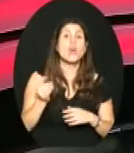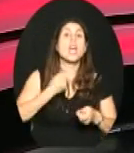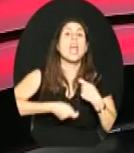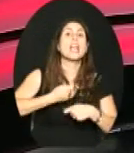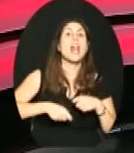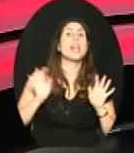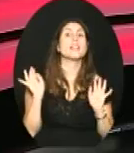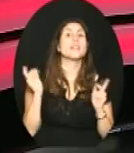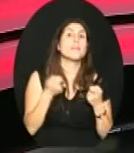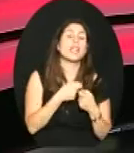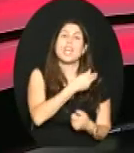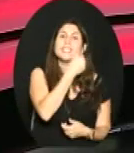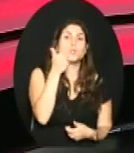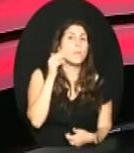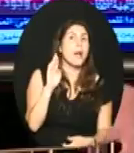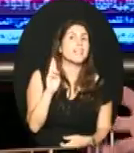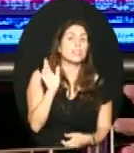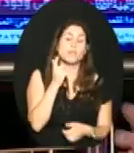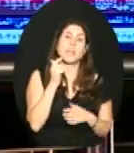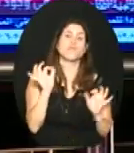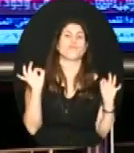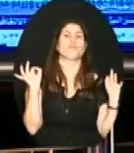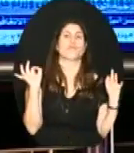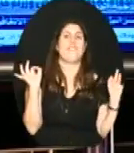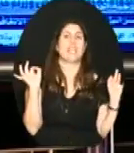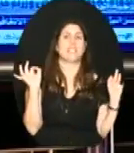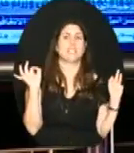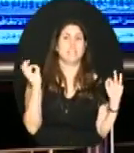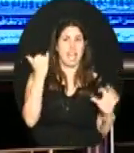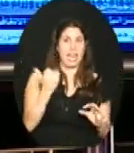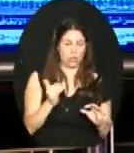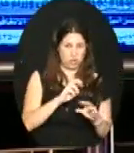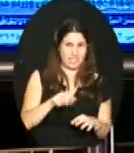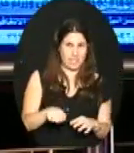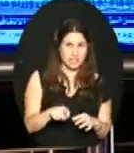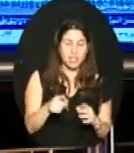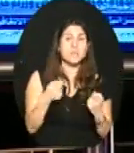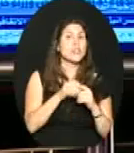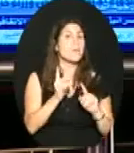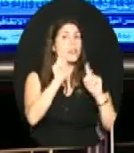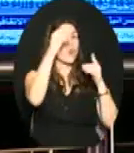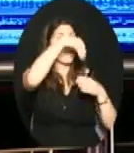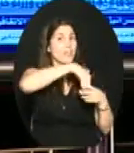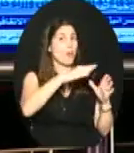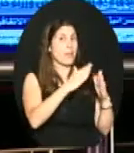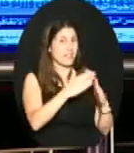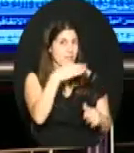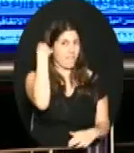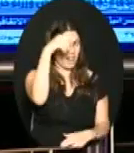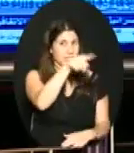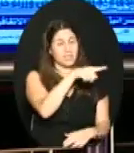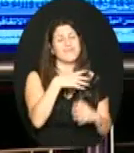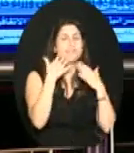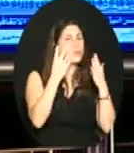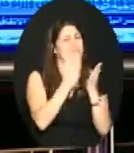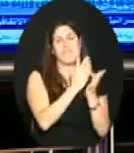כלכלית לגבי הרמדאן, זאת אומרת, אפס הופעה של העניין הזה בקריקטורה. לגבי מה שקורה בתוך הבתים הפלסטינים, הסיפור כבר